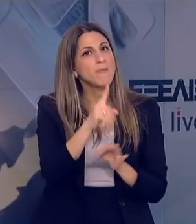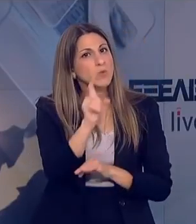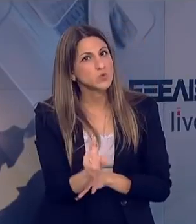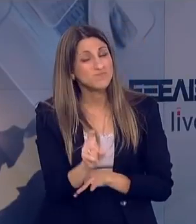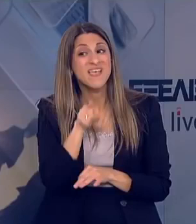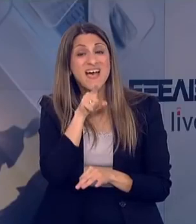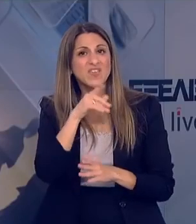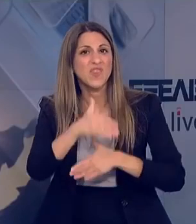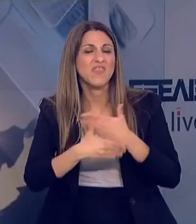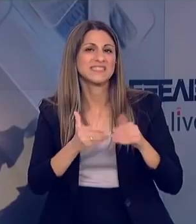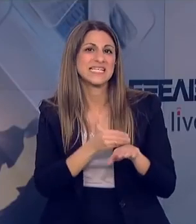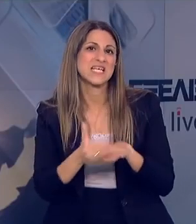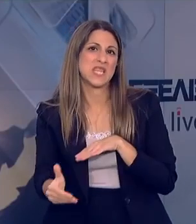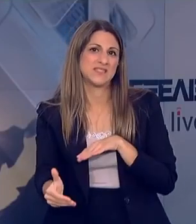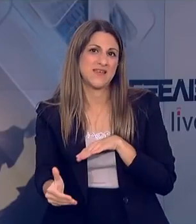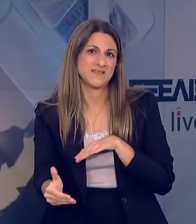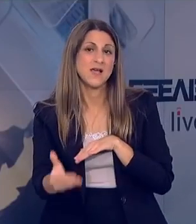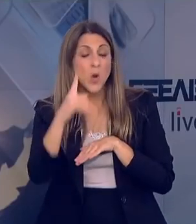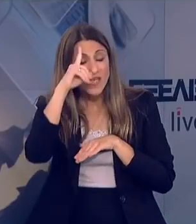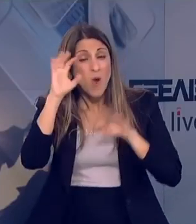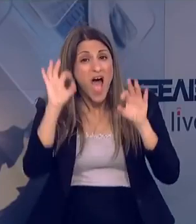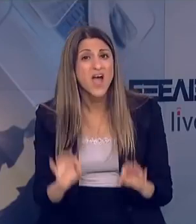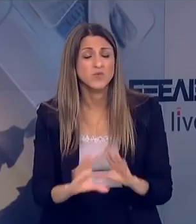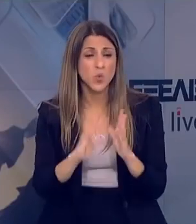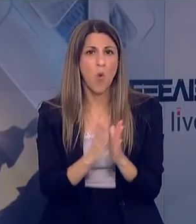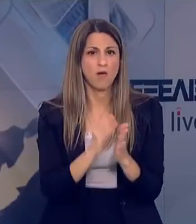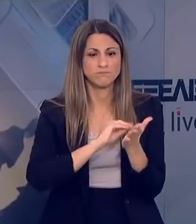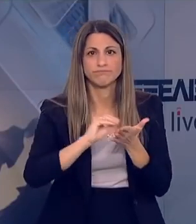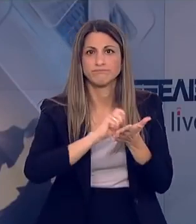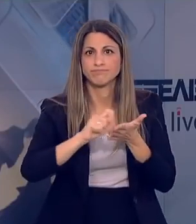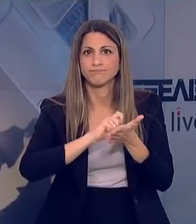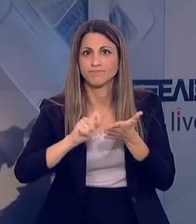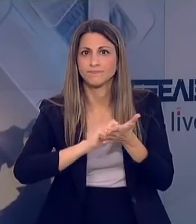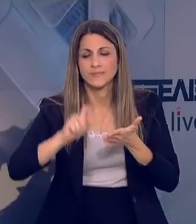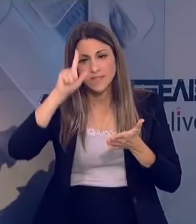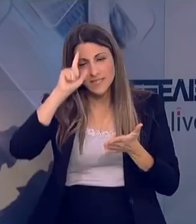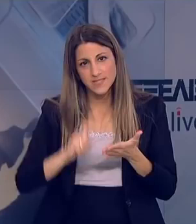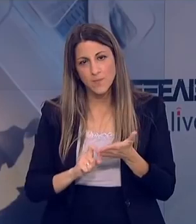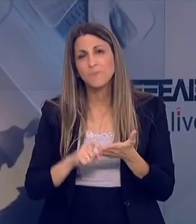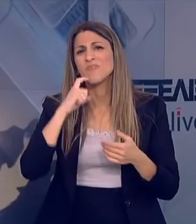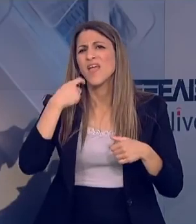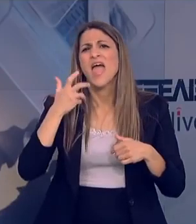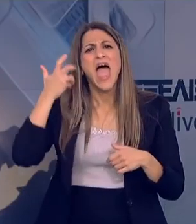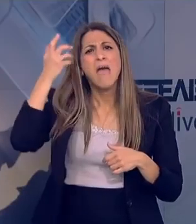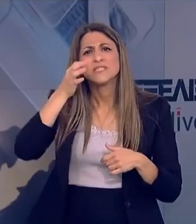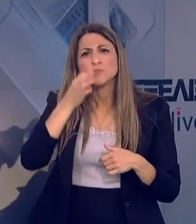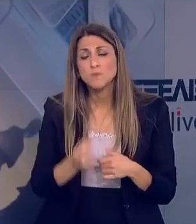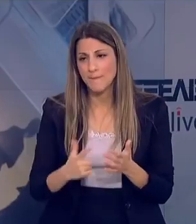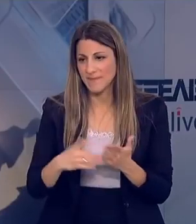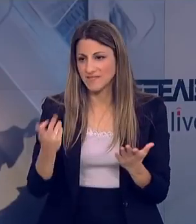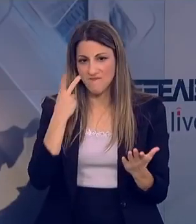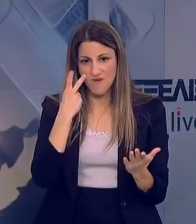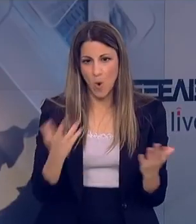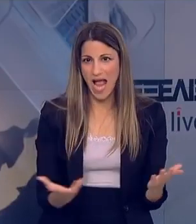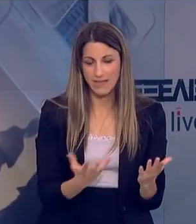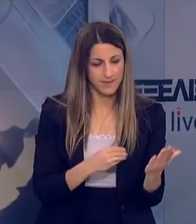διαδικασία στην οποία αναφέρεται η δημοσιογράφος είναι μια διαδικασία αρκετά περίπλοκη του καθαρισμού, όπως την ονομάζουμε εμείς οι επιστήμονες, των δεδομένων. Και φυσικά